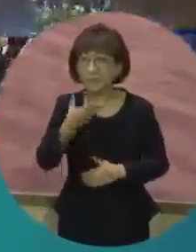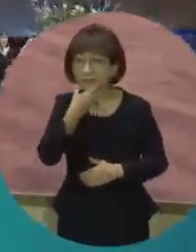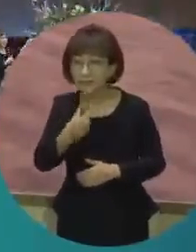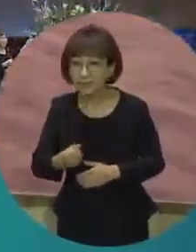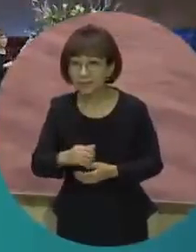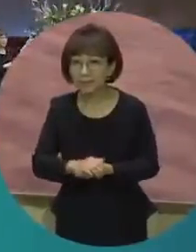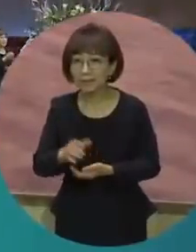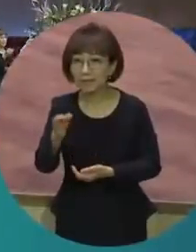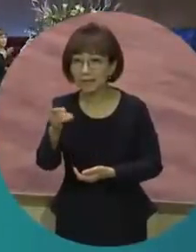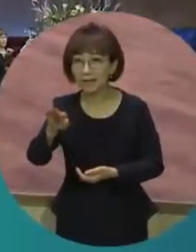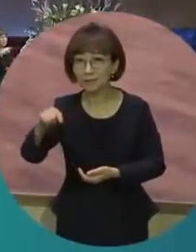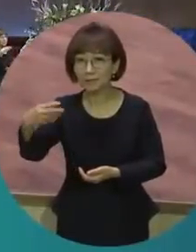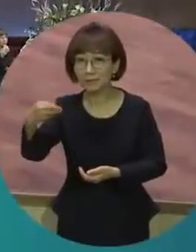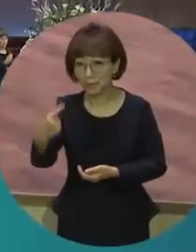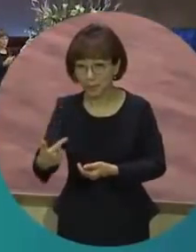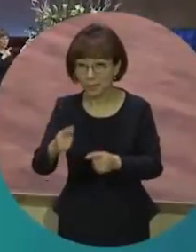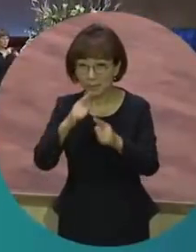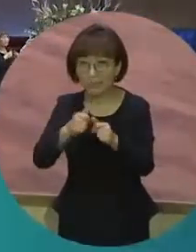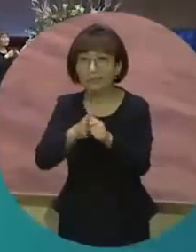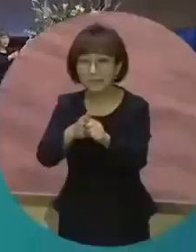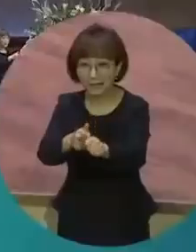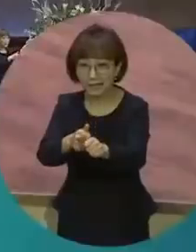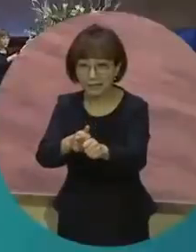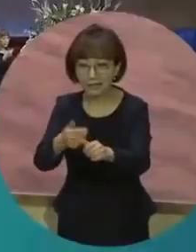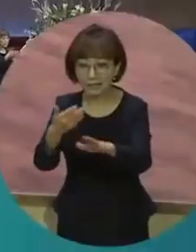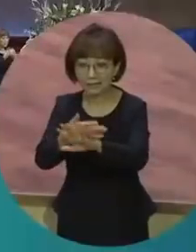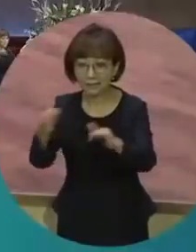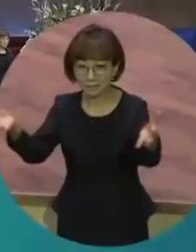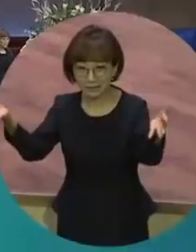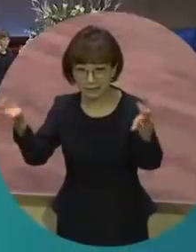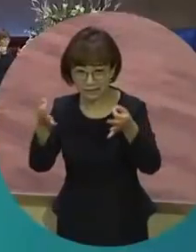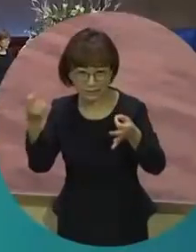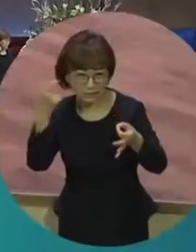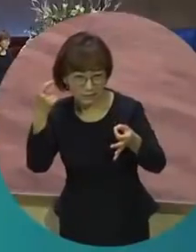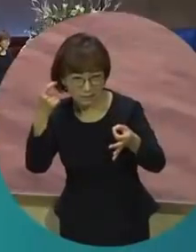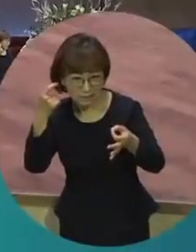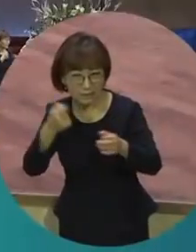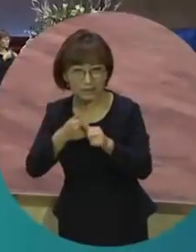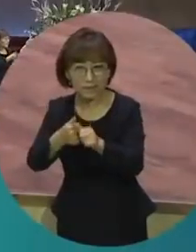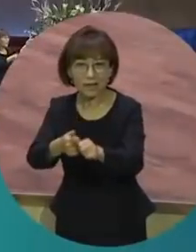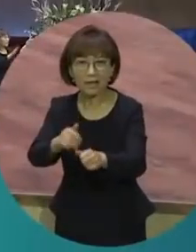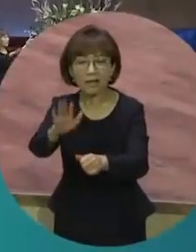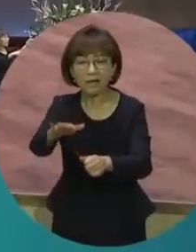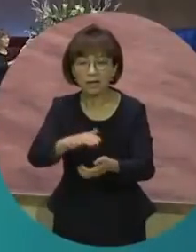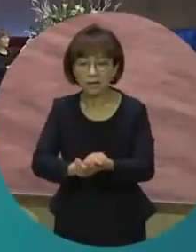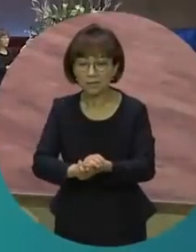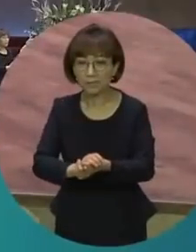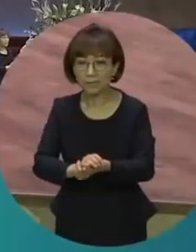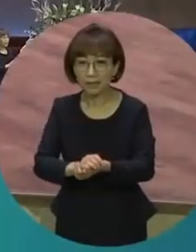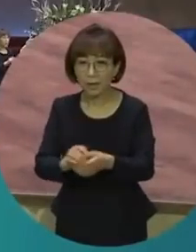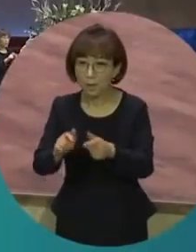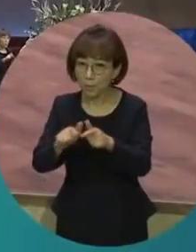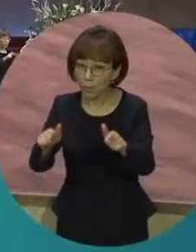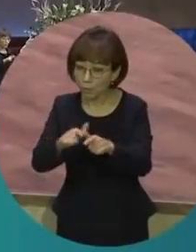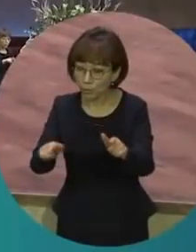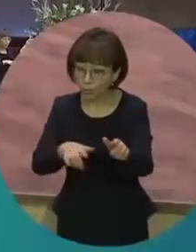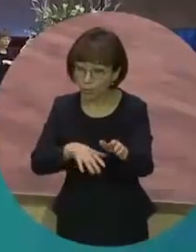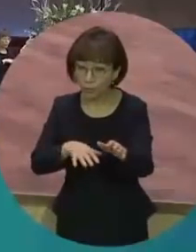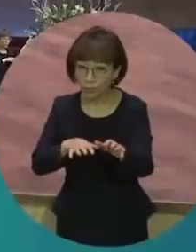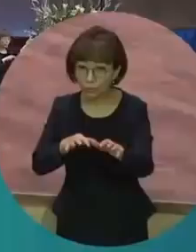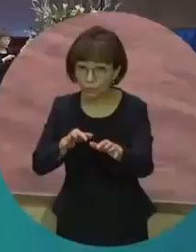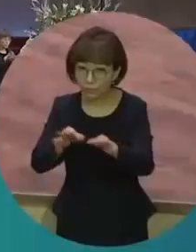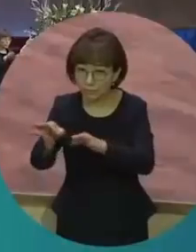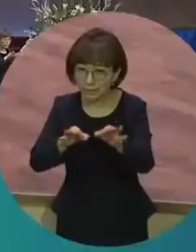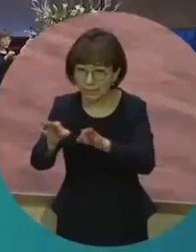에브론의 말을 따라 에브론의 해쪽 속이 듣는 데서 말한 대로 상인이 통용하는 은